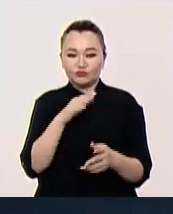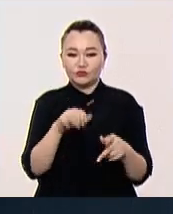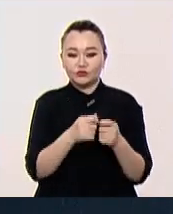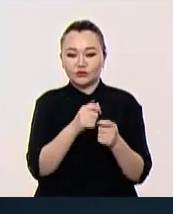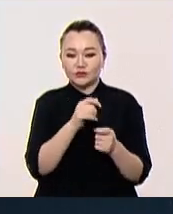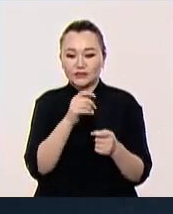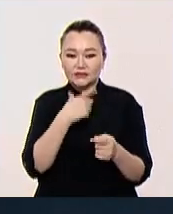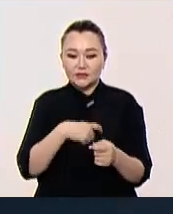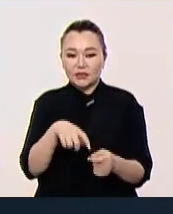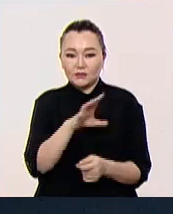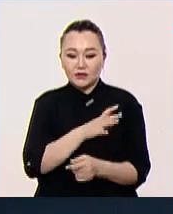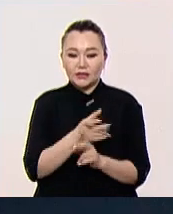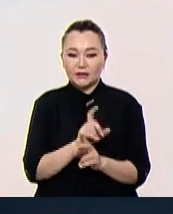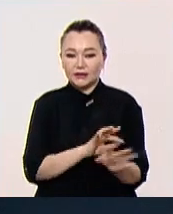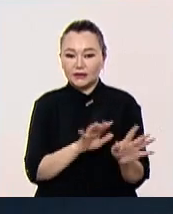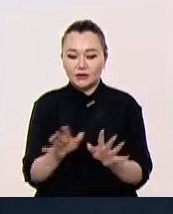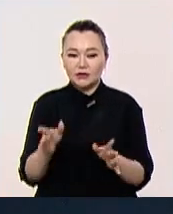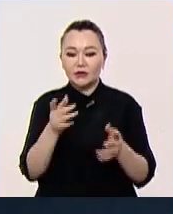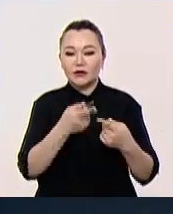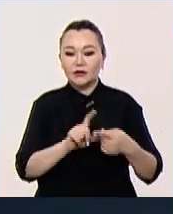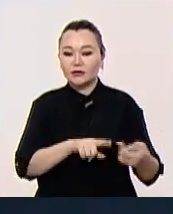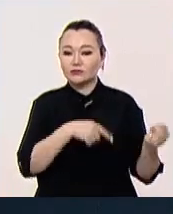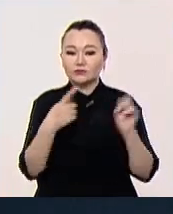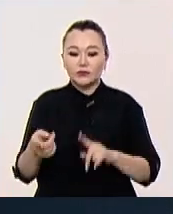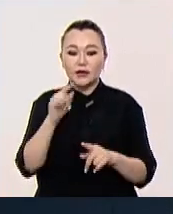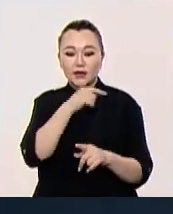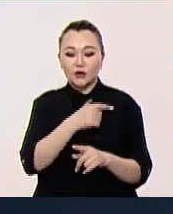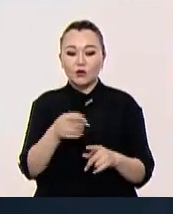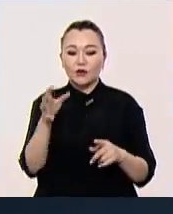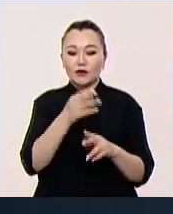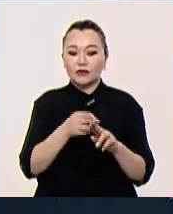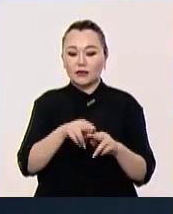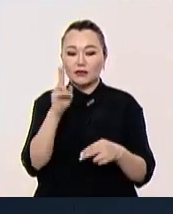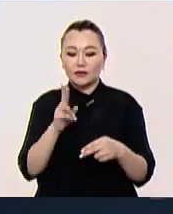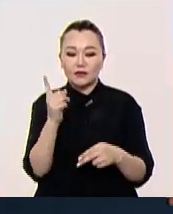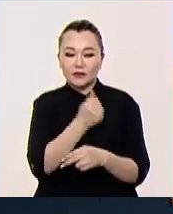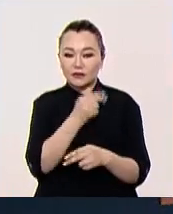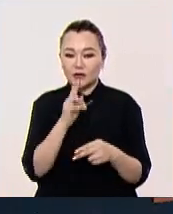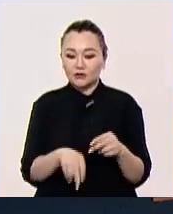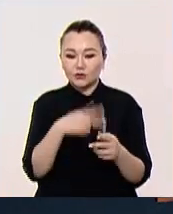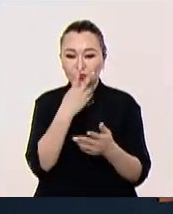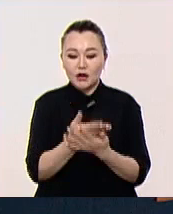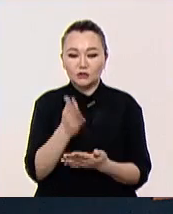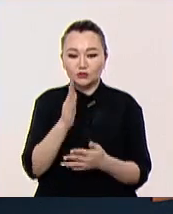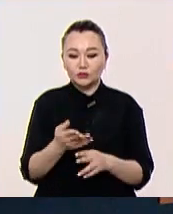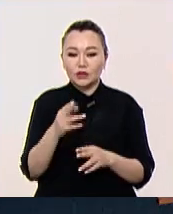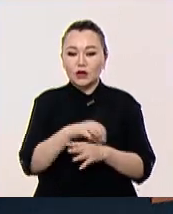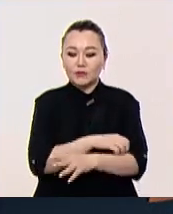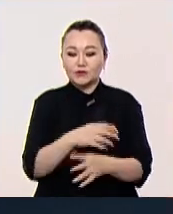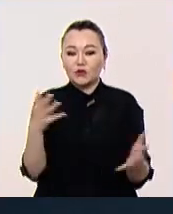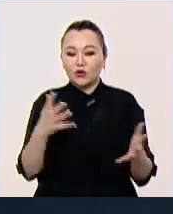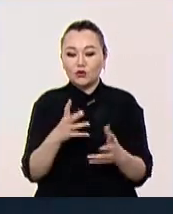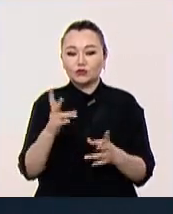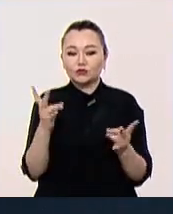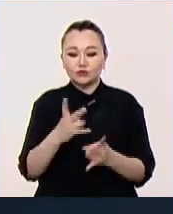объектов. Предложения по демонополизации экономики представят к концу этой недели. Каких результатов от работы комиссии стоит ждать?